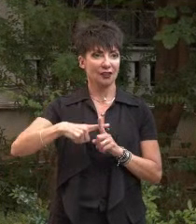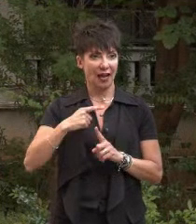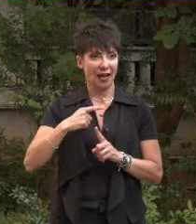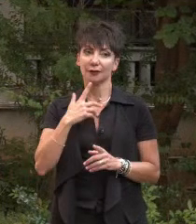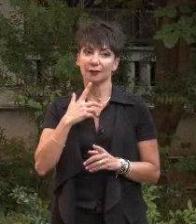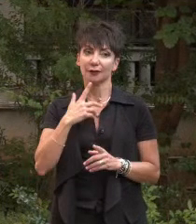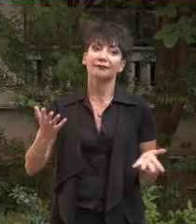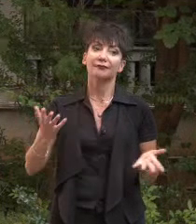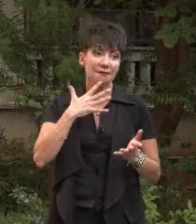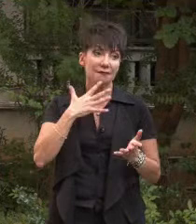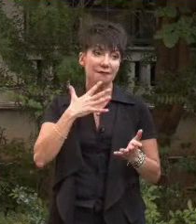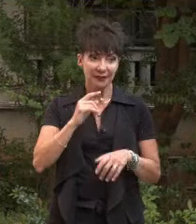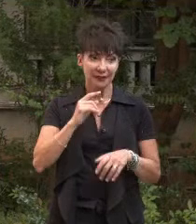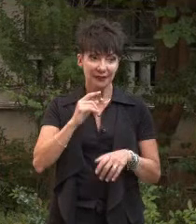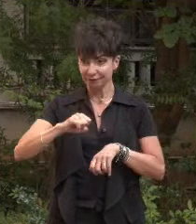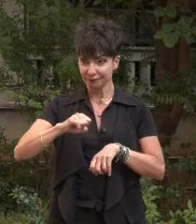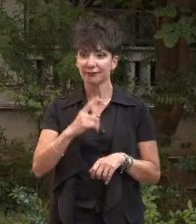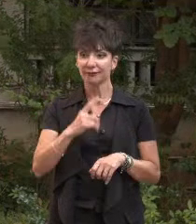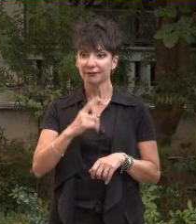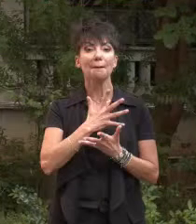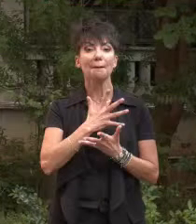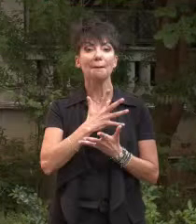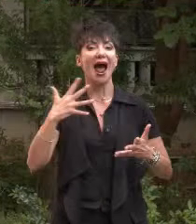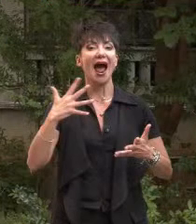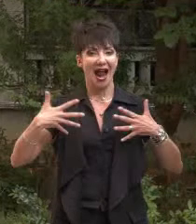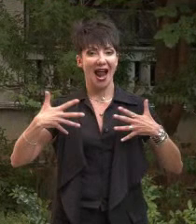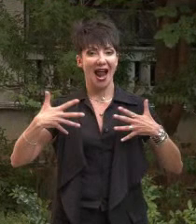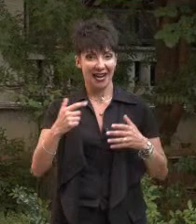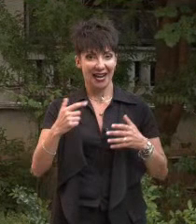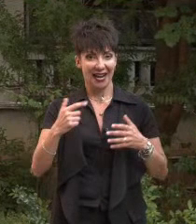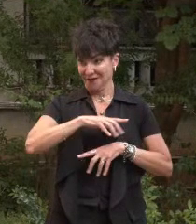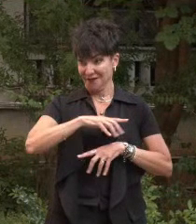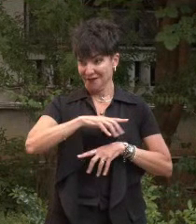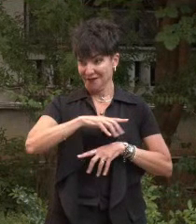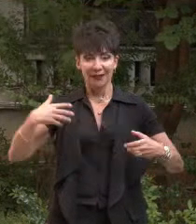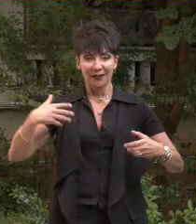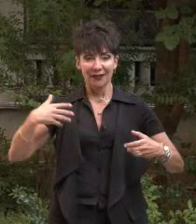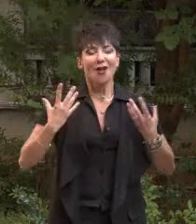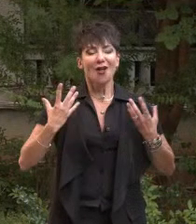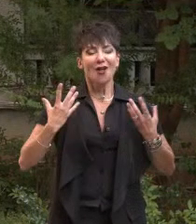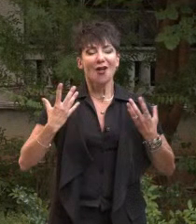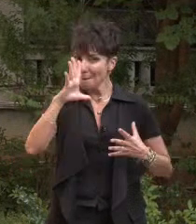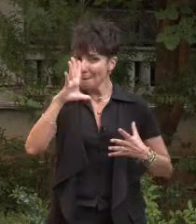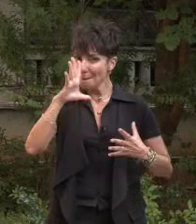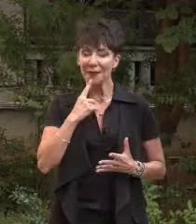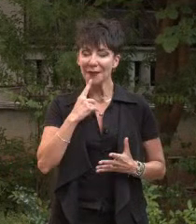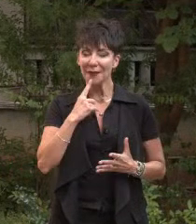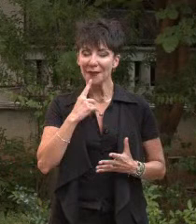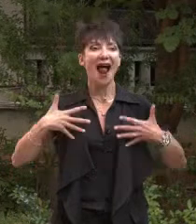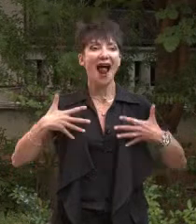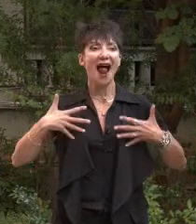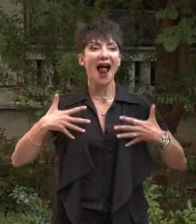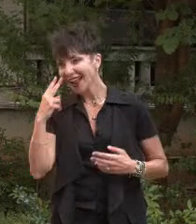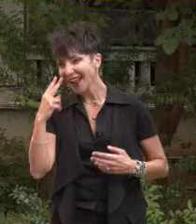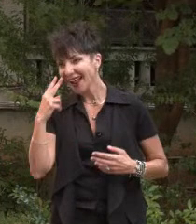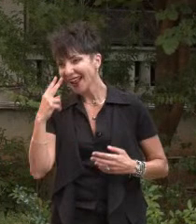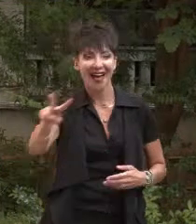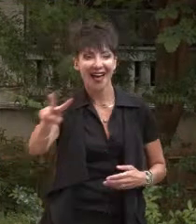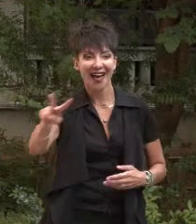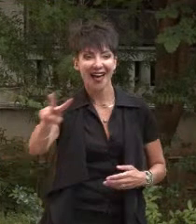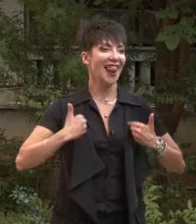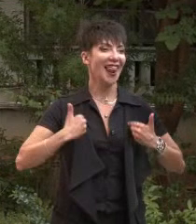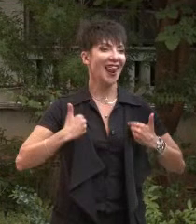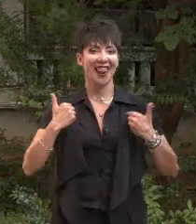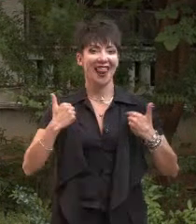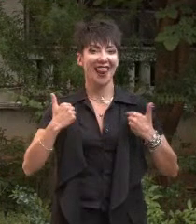ότι είναι πάρα πολύ μεγάλη χαρά που βρισκόμαστε εδώ έξω, το νιώθουμε όλοι, και πολύ μεγάλη χαρά που βλέπουμε την νεολαία μας, η οποία